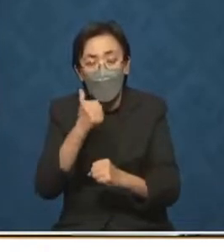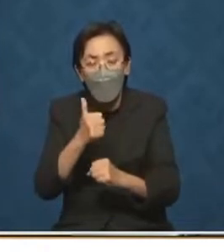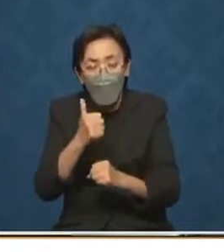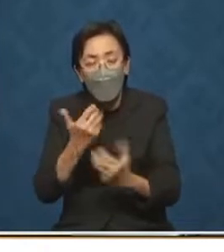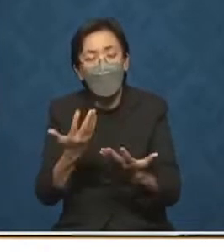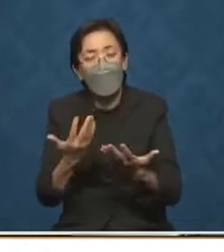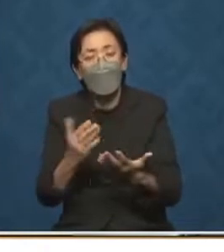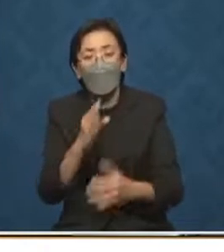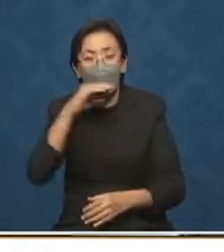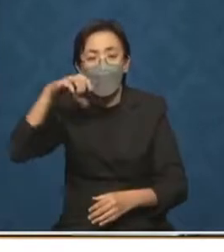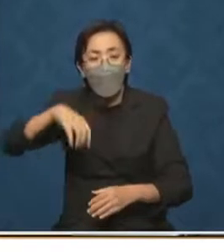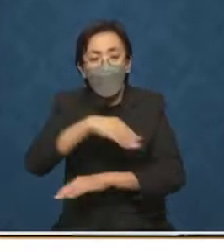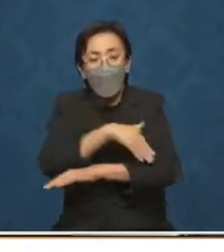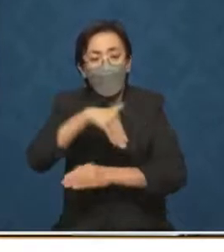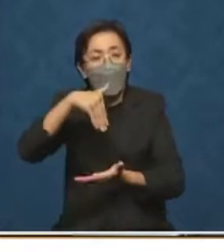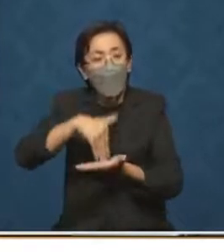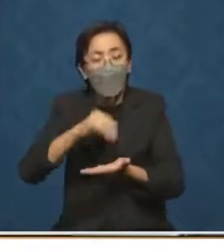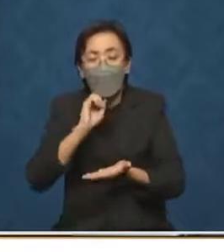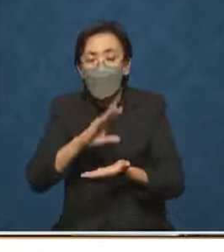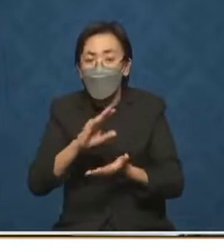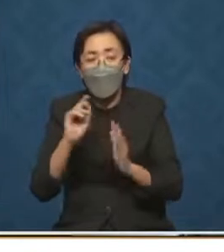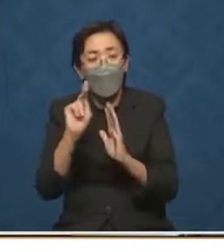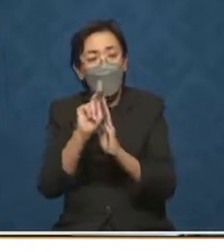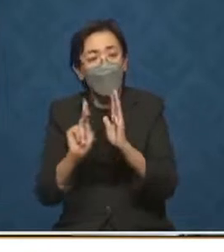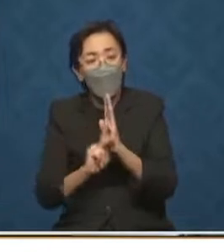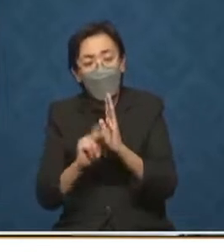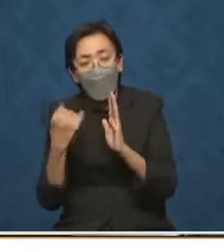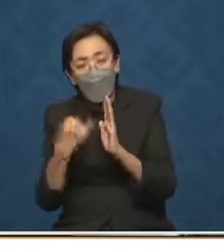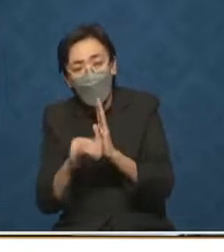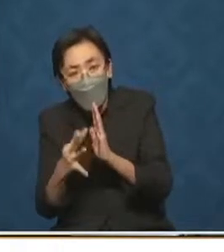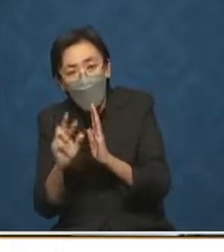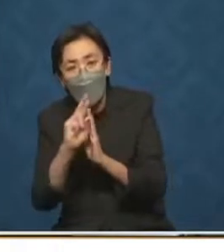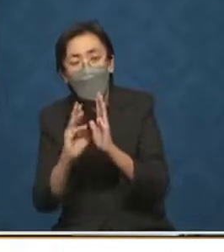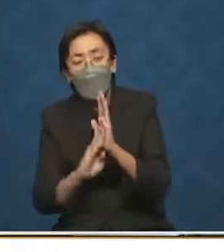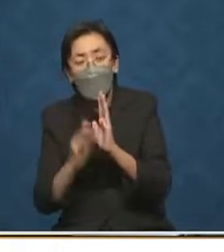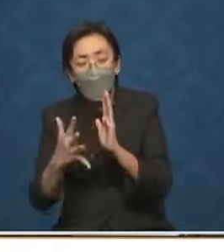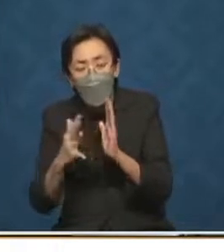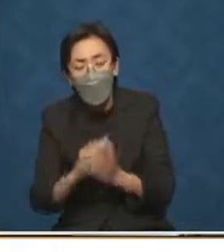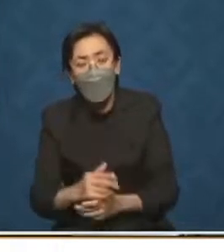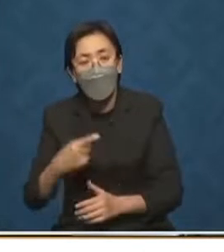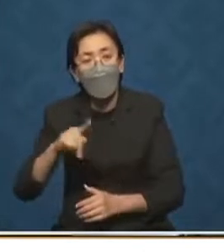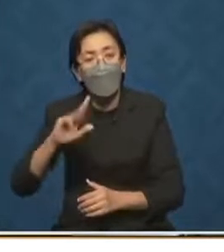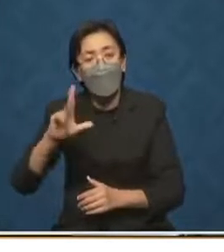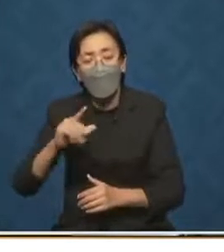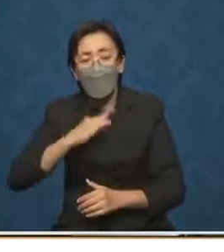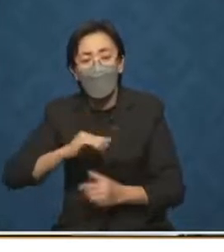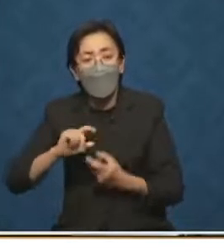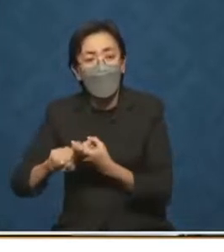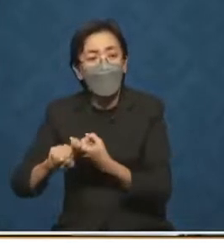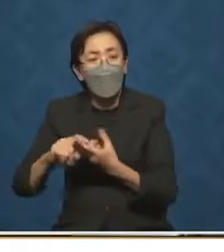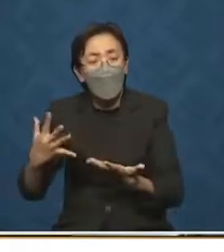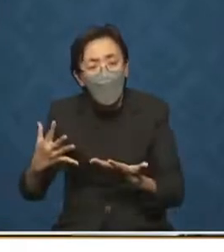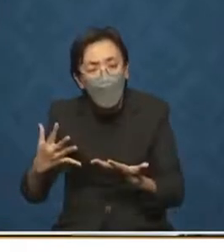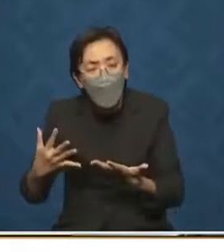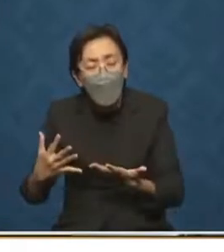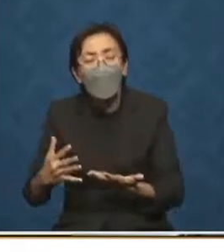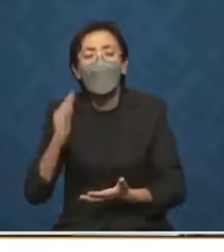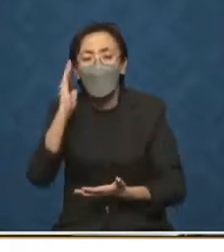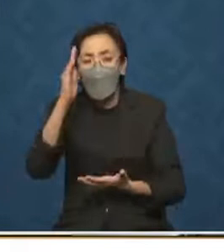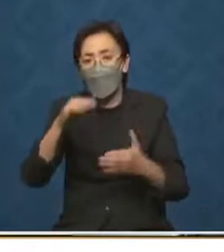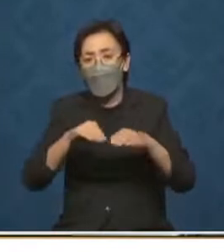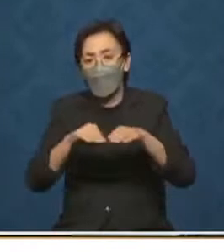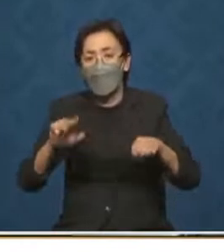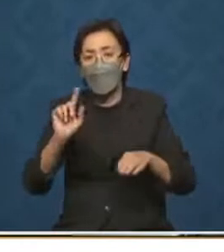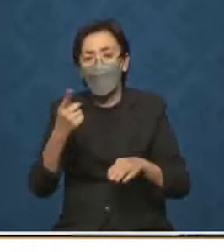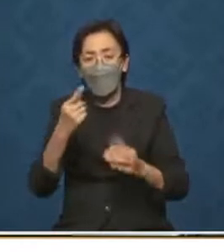ถ้ากมัชิกางตรวจสอบแลววไม่spegee้าพาพทอตรจสอบแล้วไม่เข้าขายอือประโยชนมันจะเป็นบรษัฐ